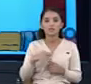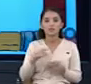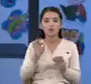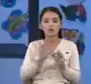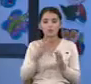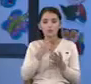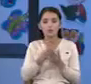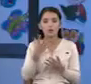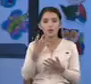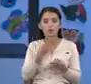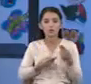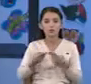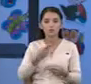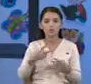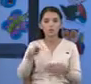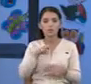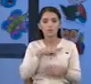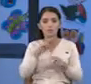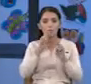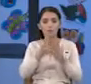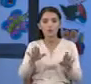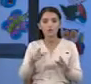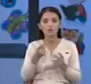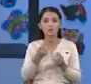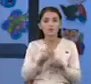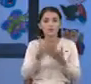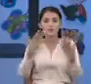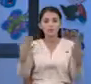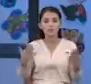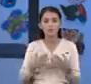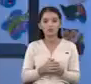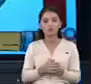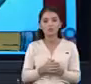Давайте разберем этот рисунок, но я его покажу вам чуть ярче.